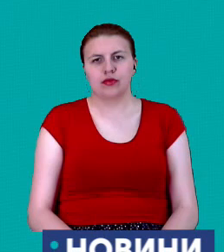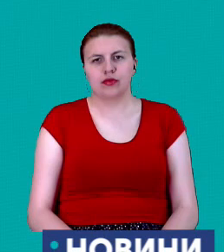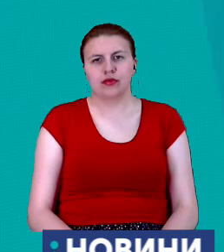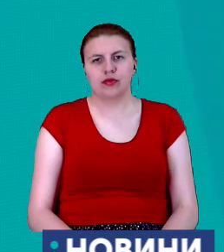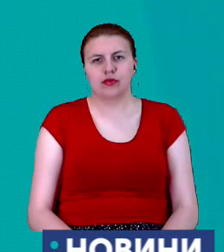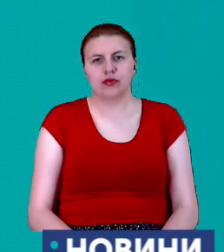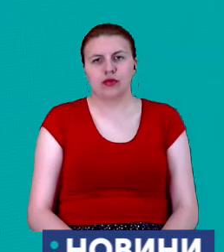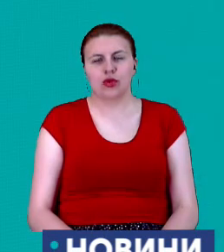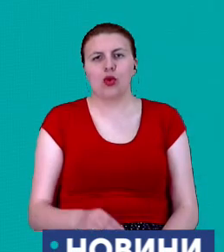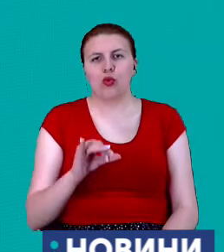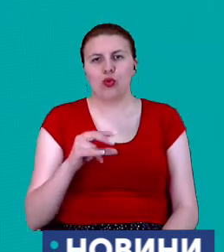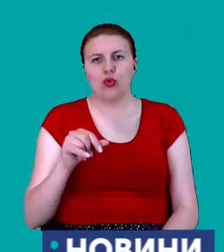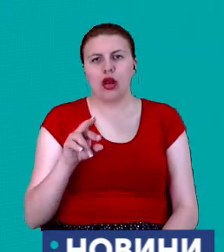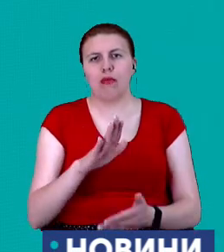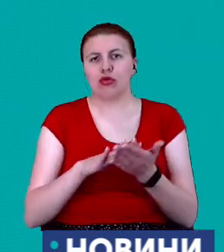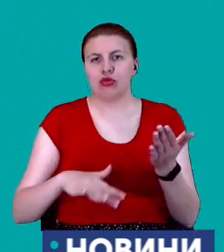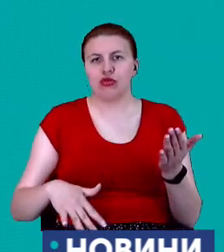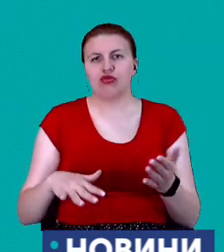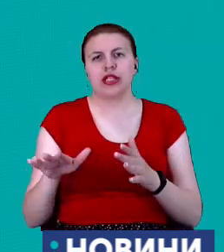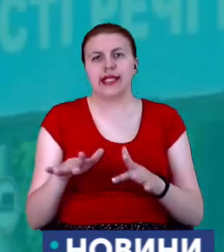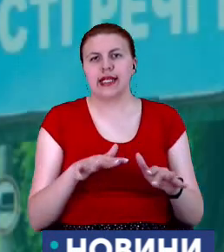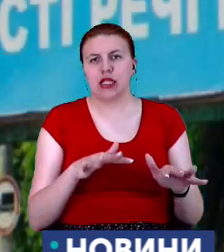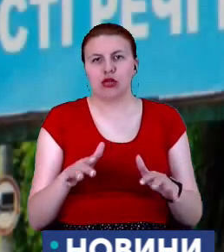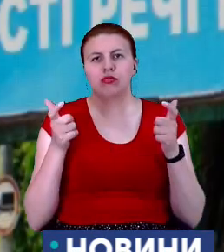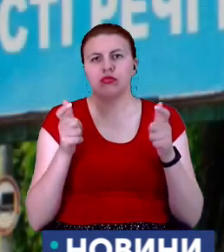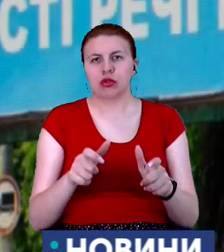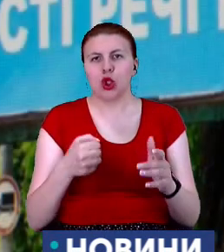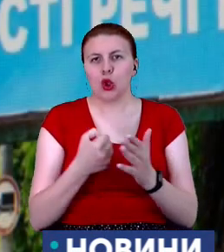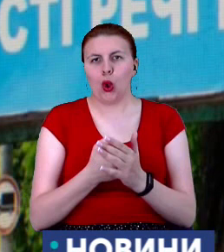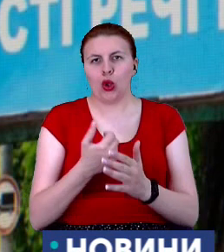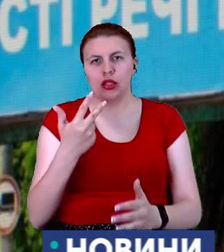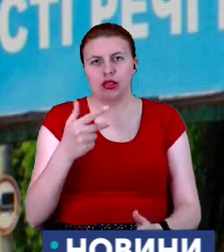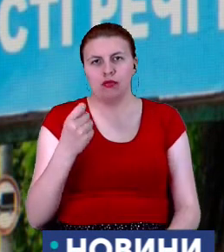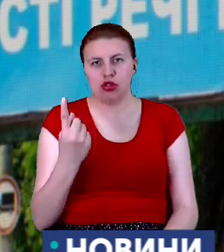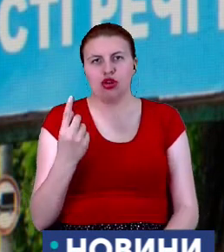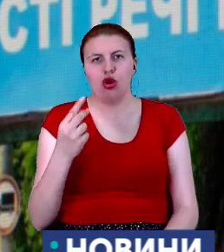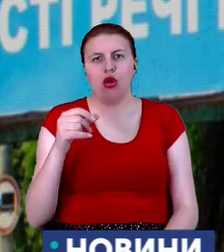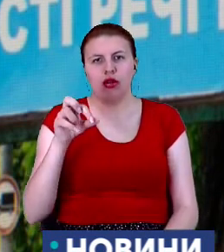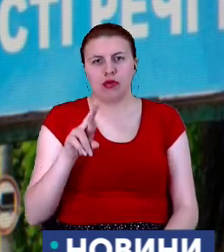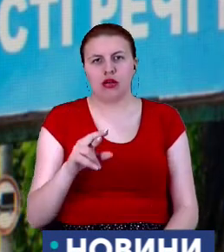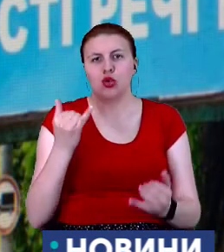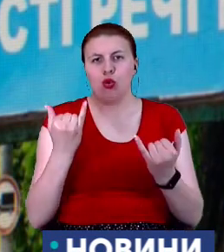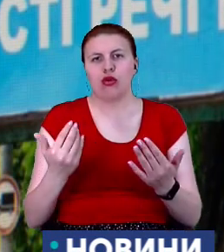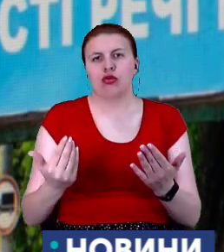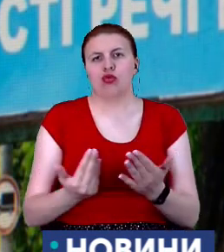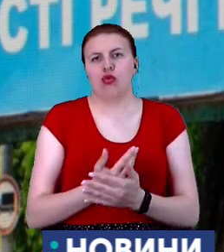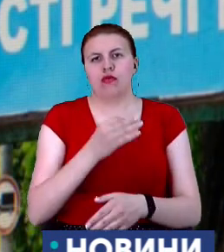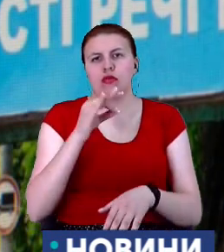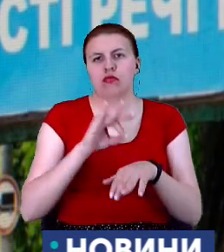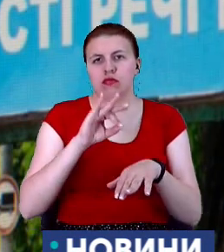Уряд продовжив дію адаптивного карантину до 31 липня. Нагадаю, сьогодні новий рекорд захворюваності на коронавірус в